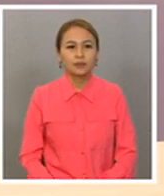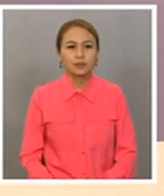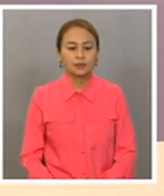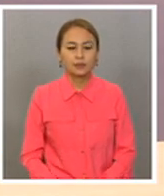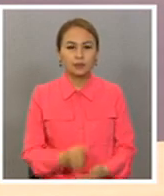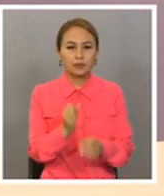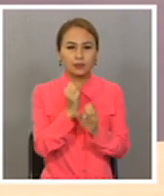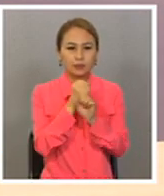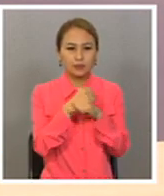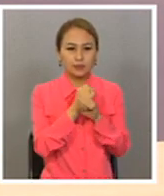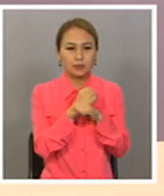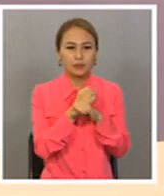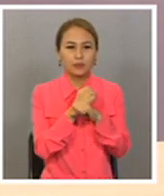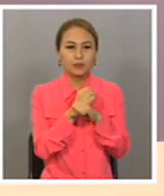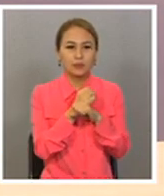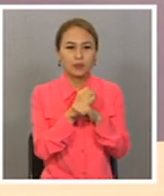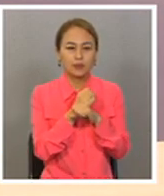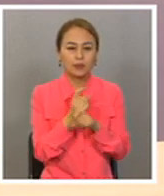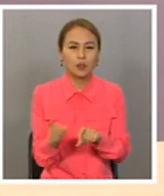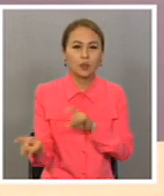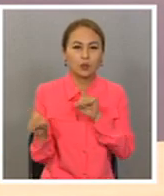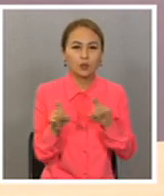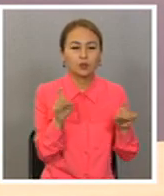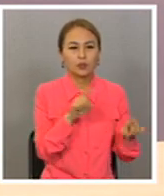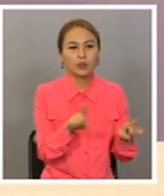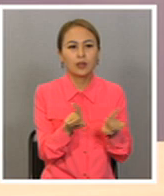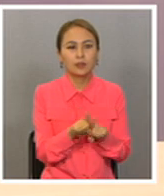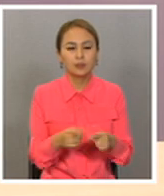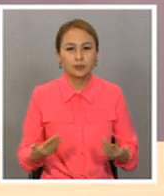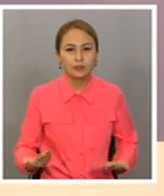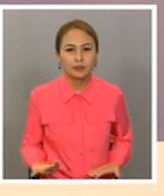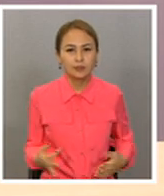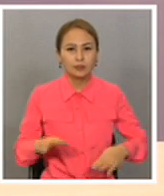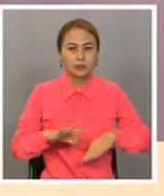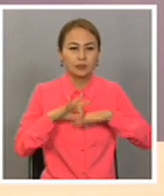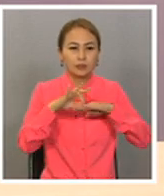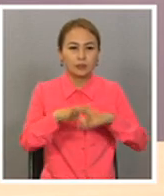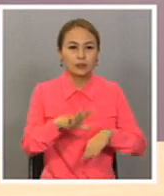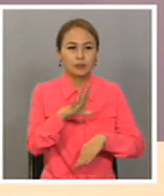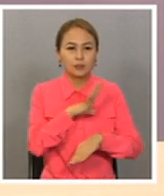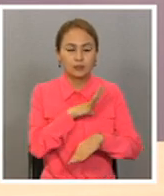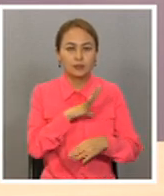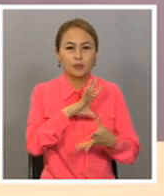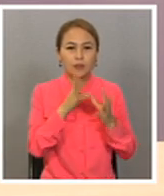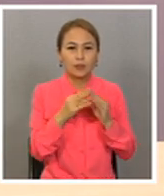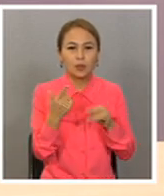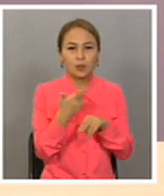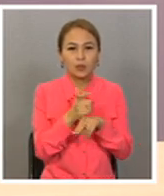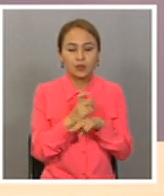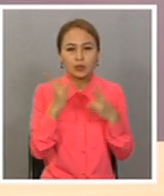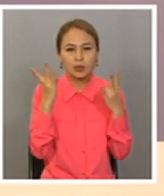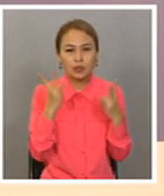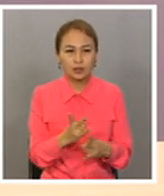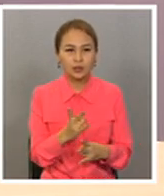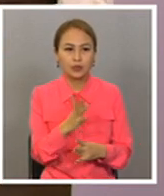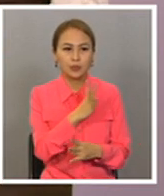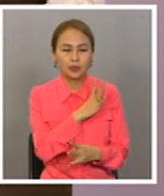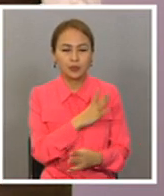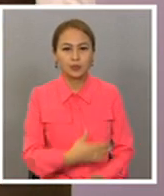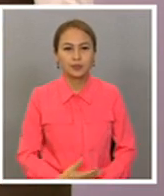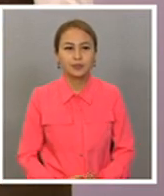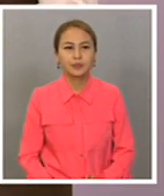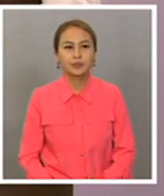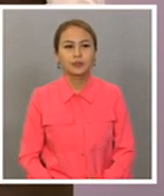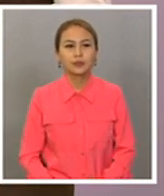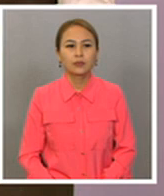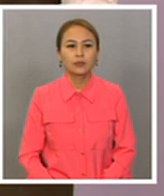Ал түйені көш көлігі ретінде пайдаланды. Көшпенді өмірде өте қажетті көлік болды.